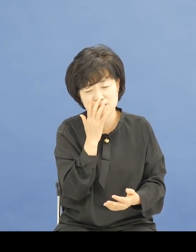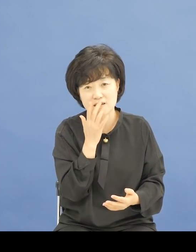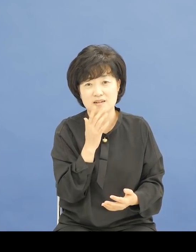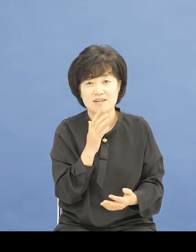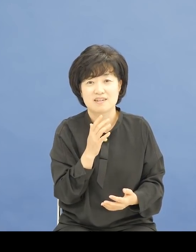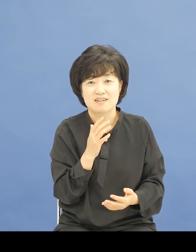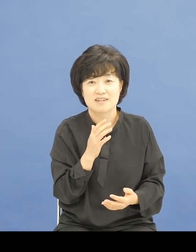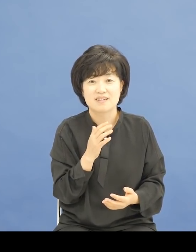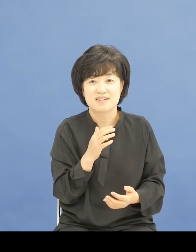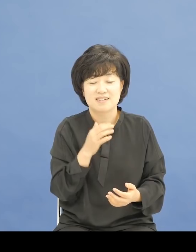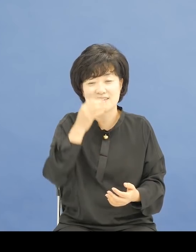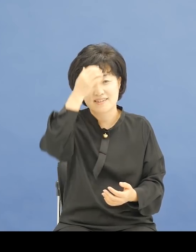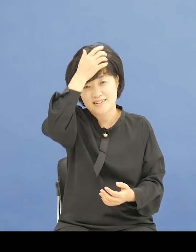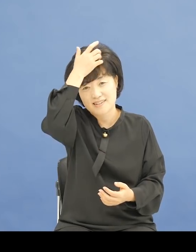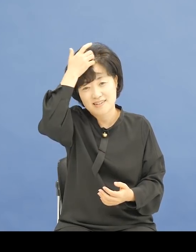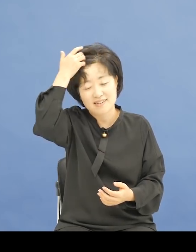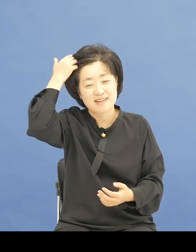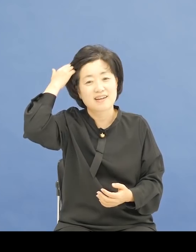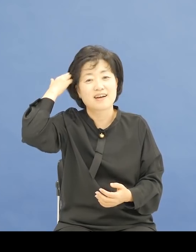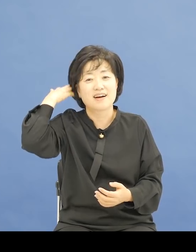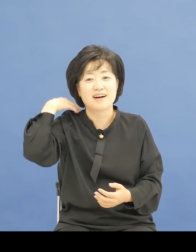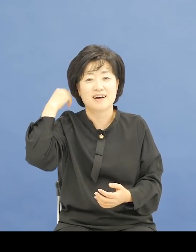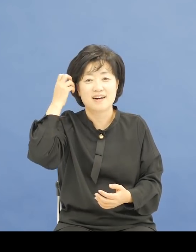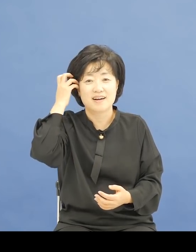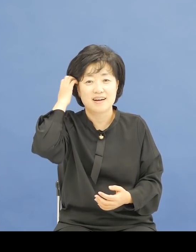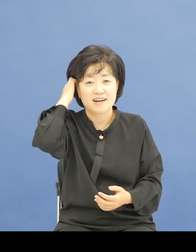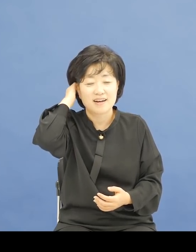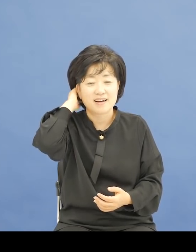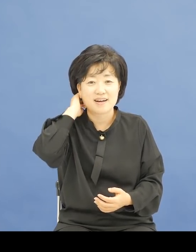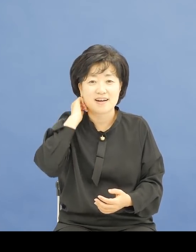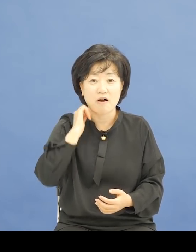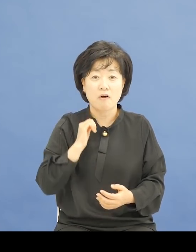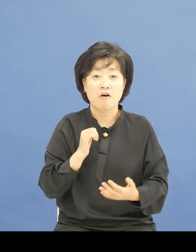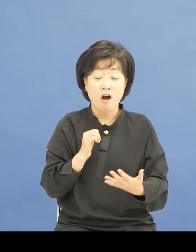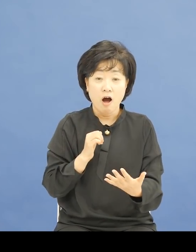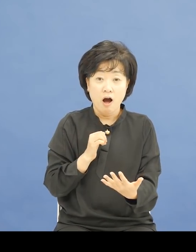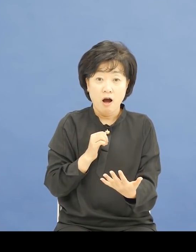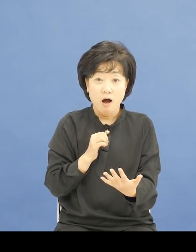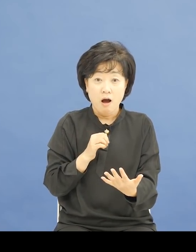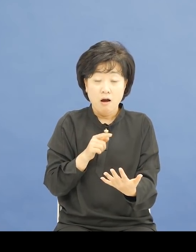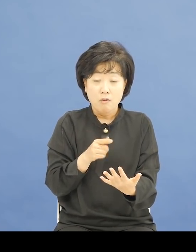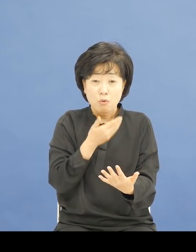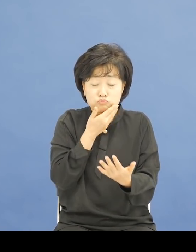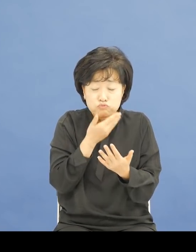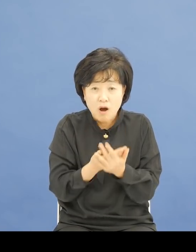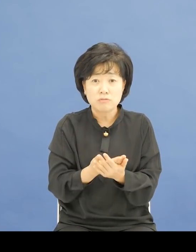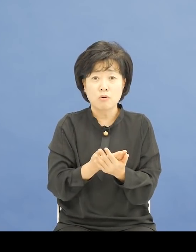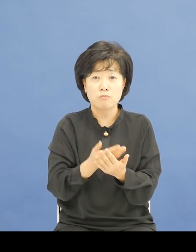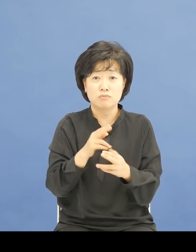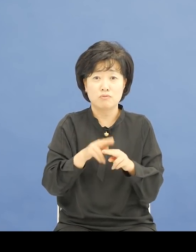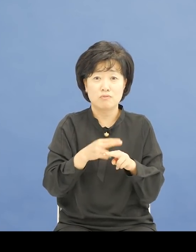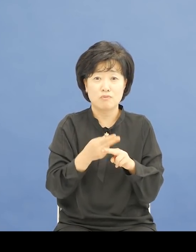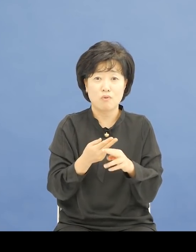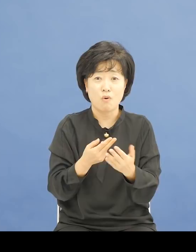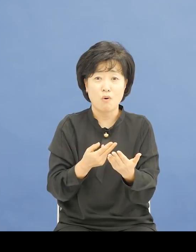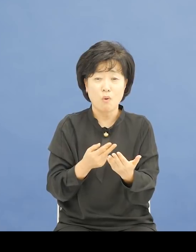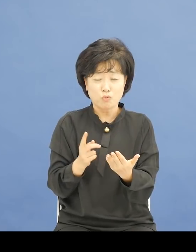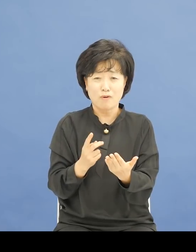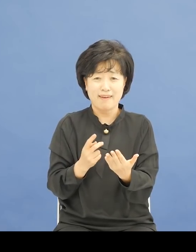있는데 오. 지은 씨도 있죠. 네. 한번 열어볼까요? 열어봐요. 이게 어떤 식으로 했는지. 이야, 너무 귀한 선물이다.